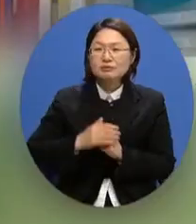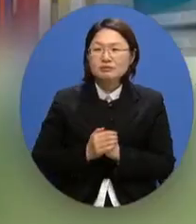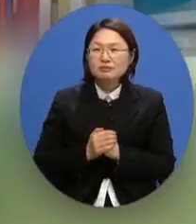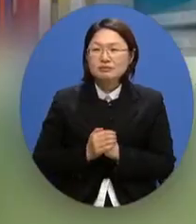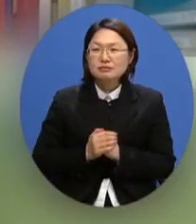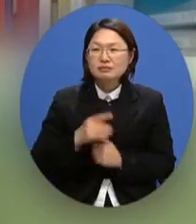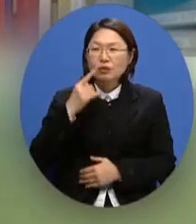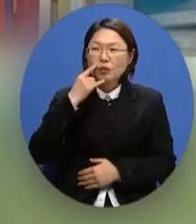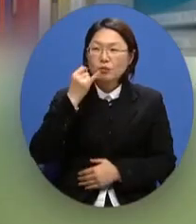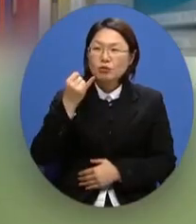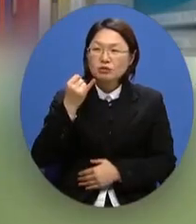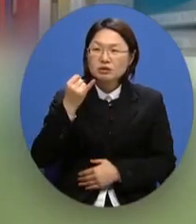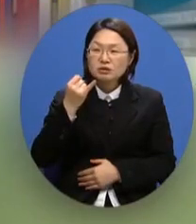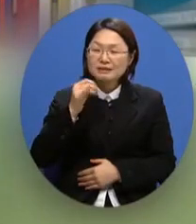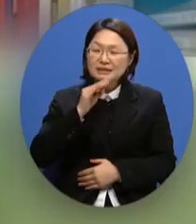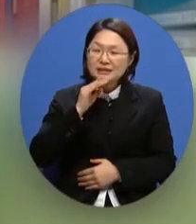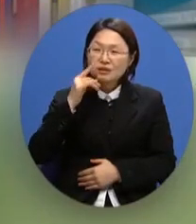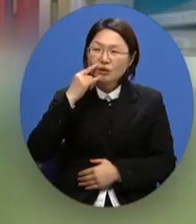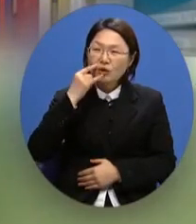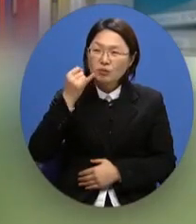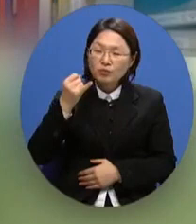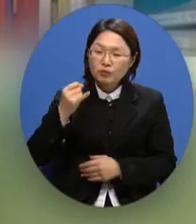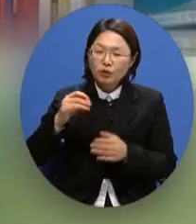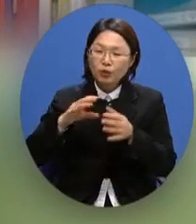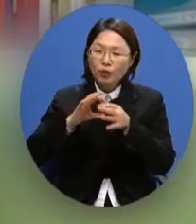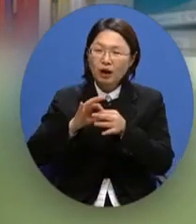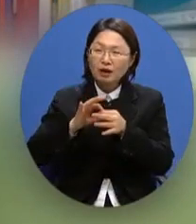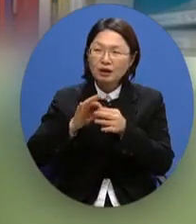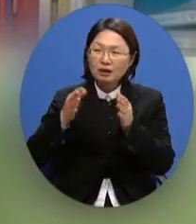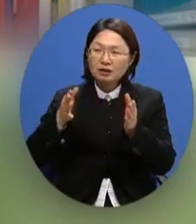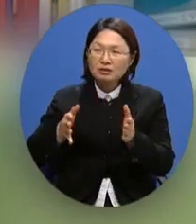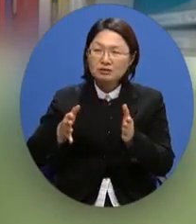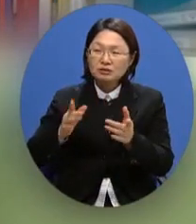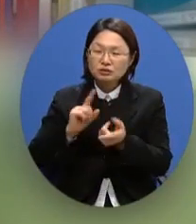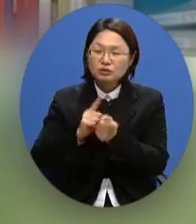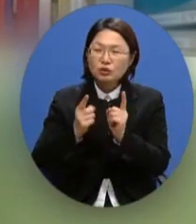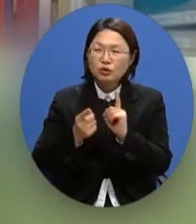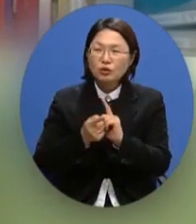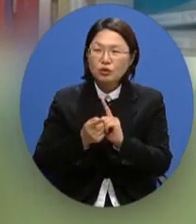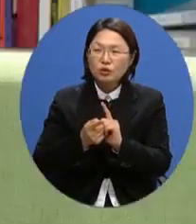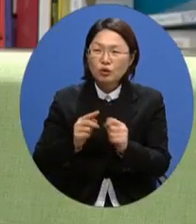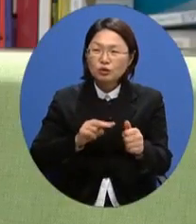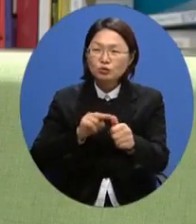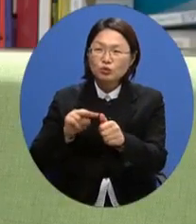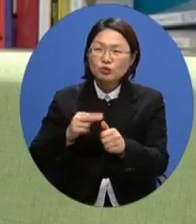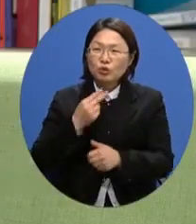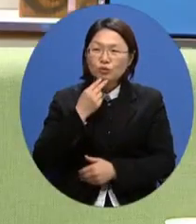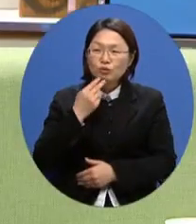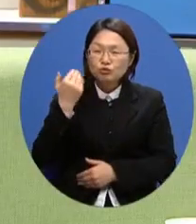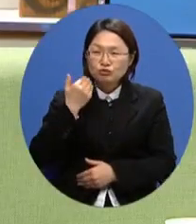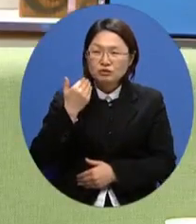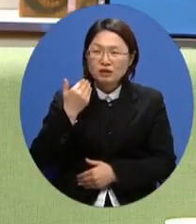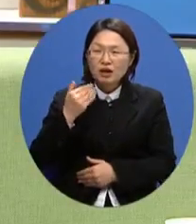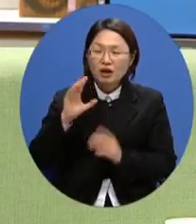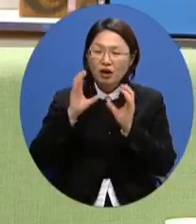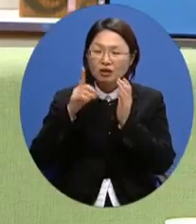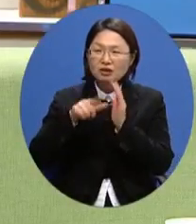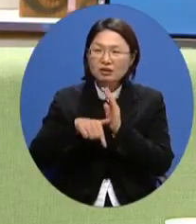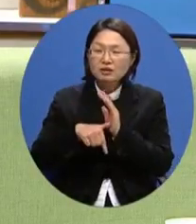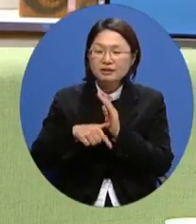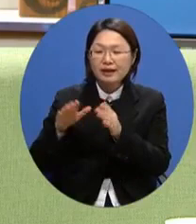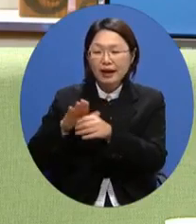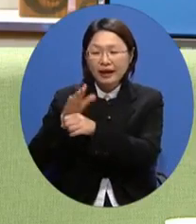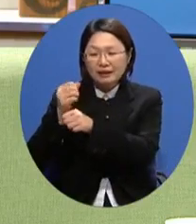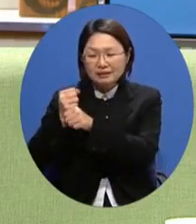그리고 어머님이 좀 친정 부모님과의 관계에서 정서적인 교류가 상당히 부족했던 것 같고, 이제 누구나 어릴 때는 그 애착